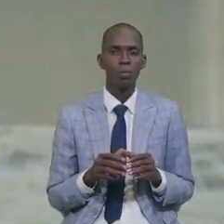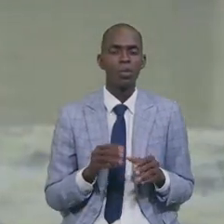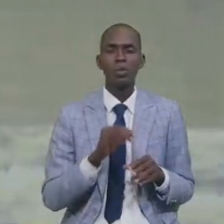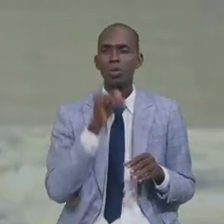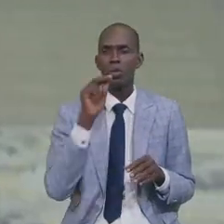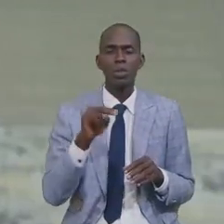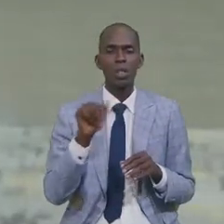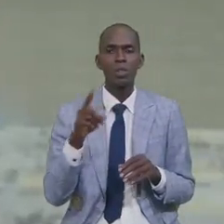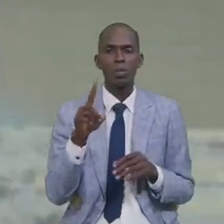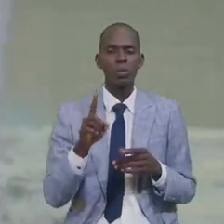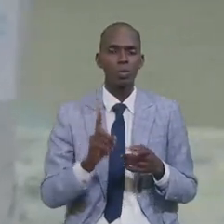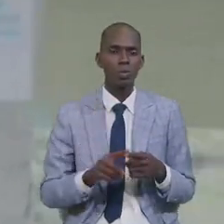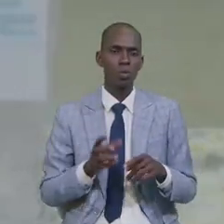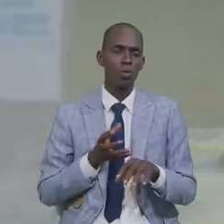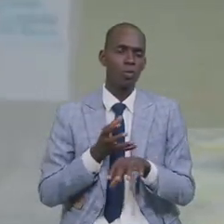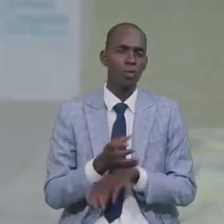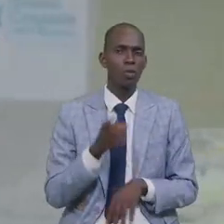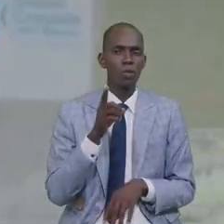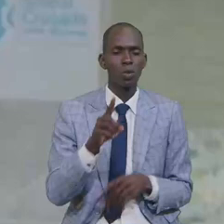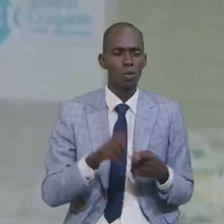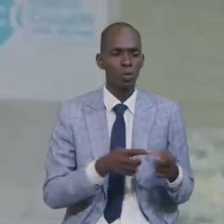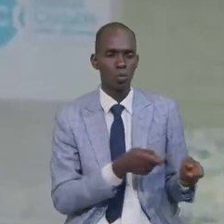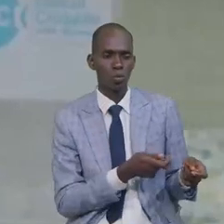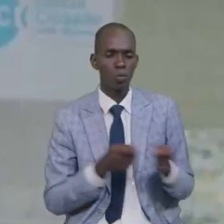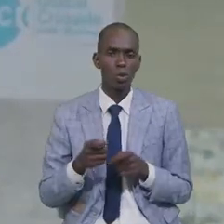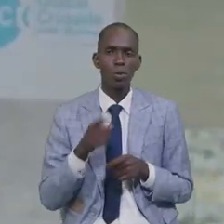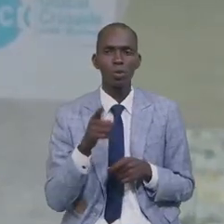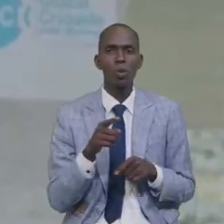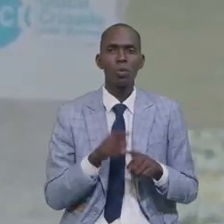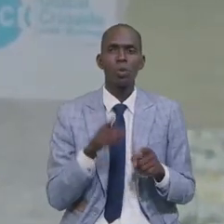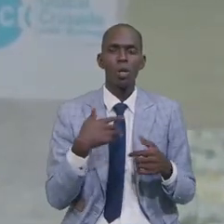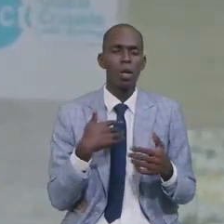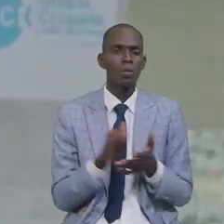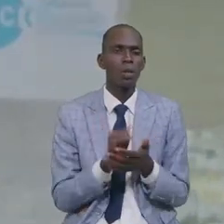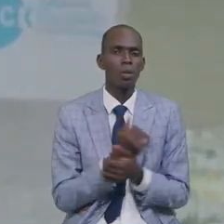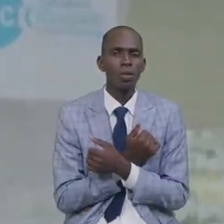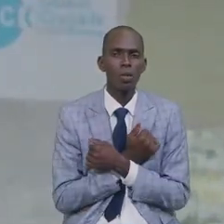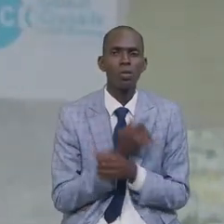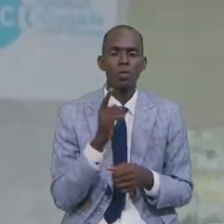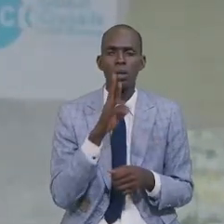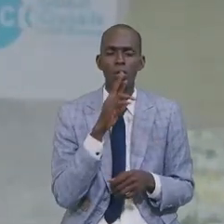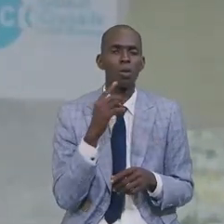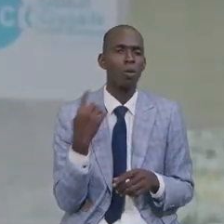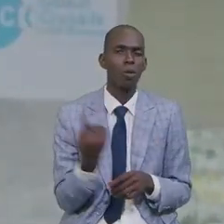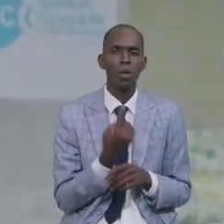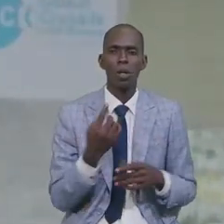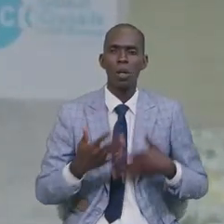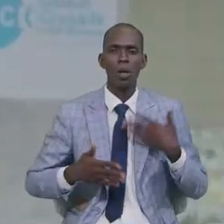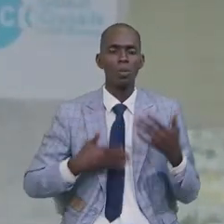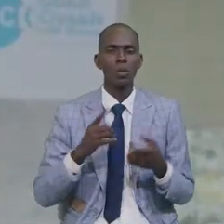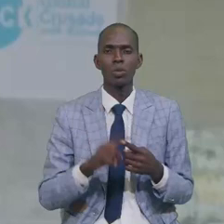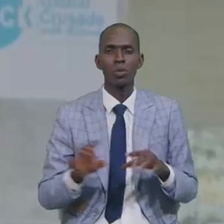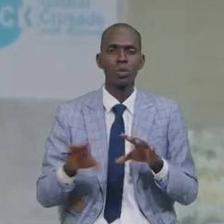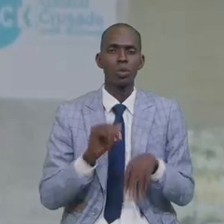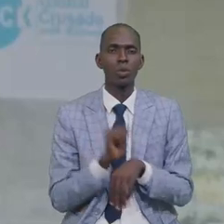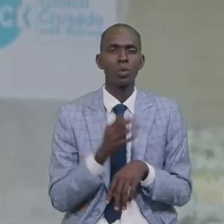Quand quelqu'un n'a pas venu te pousser ou te tirer, mais tu as cet amour. Tu es heureux